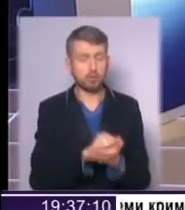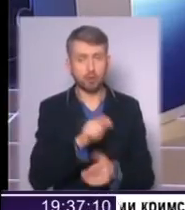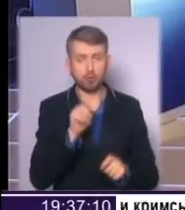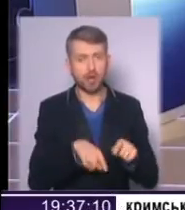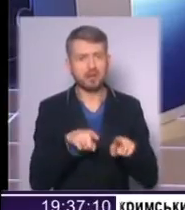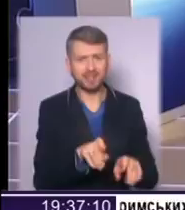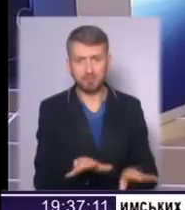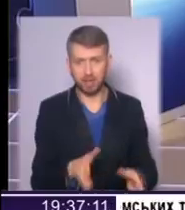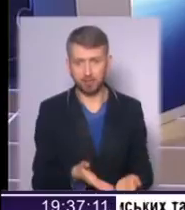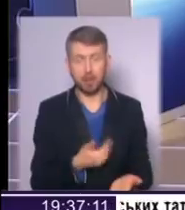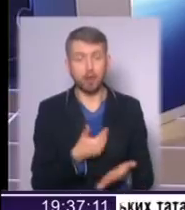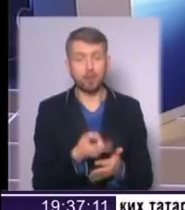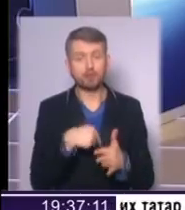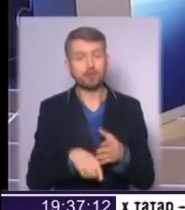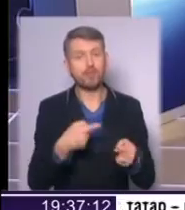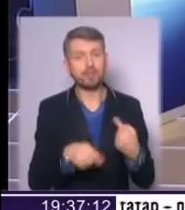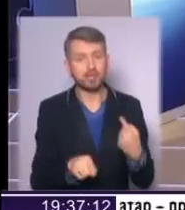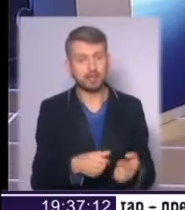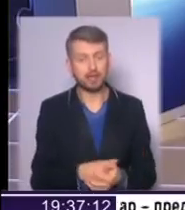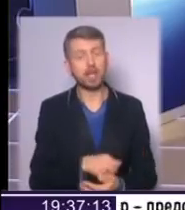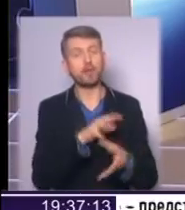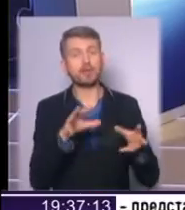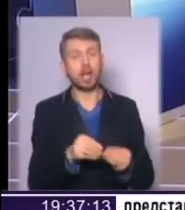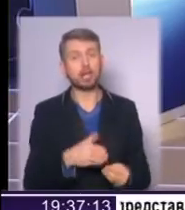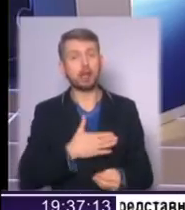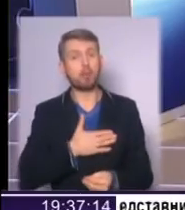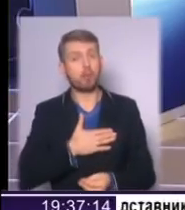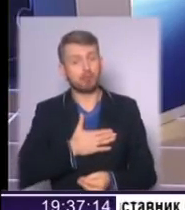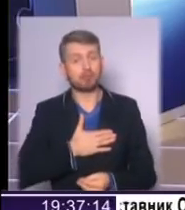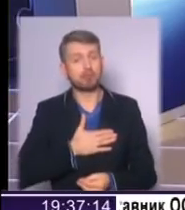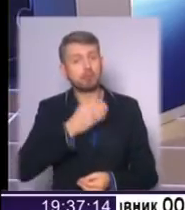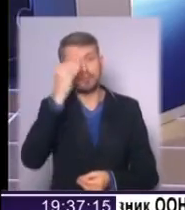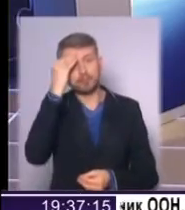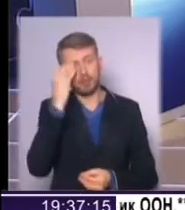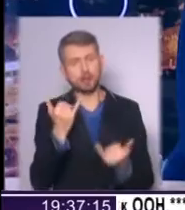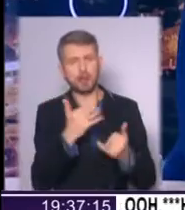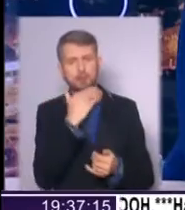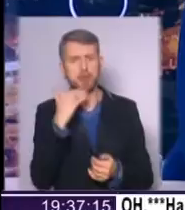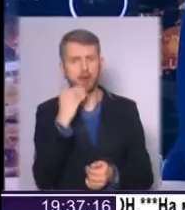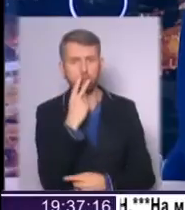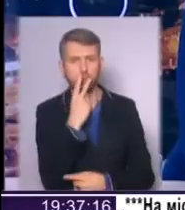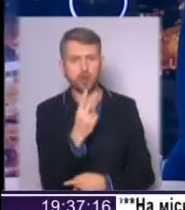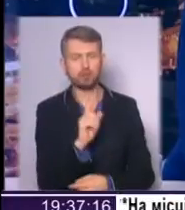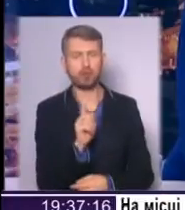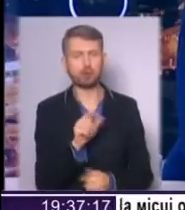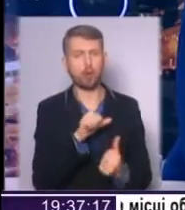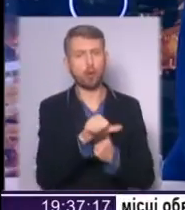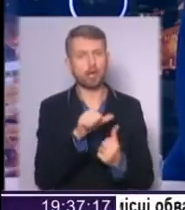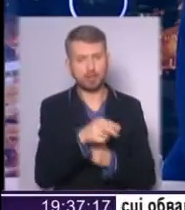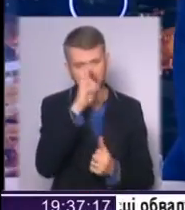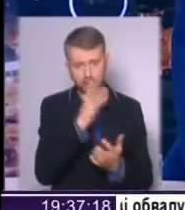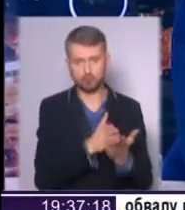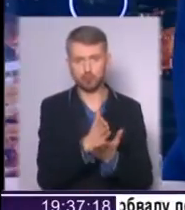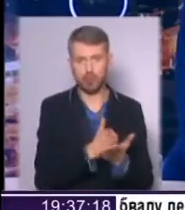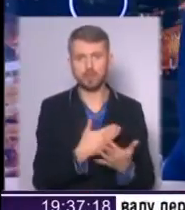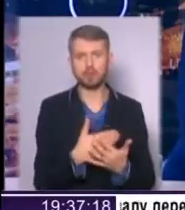бігав, розумієте? От в чому відмінність. Взагалі, на моє глибоке переконання, знаєте, ми зараз багато бачимо, що окремі держслужбовці,